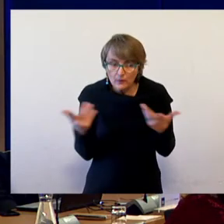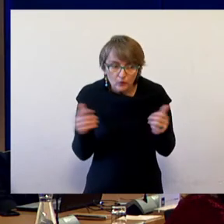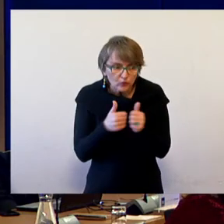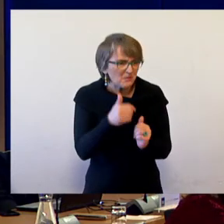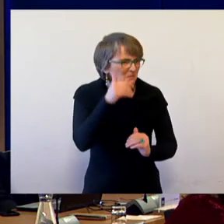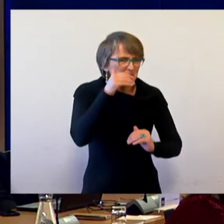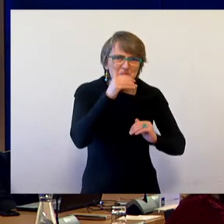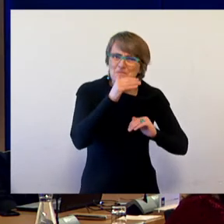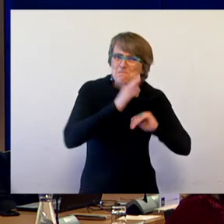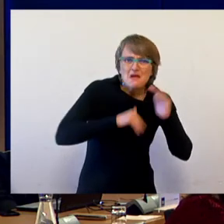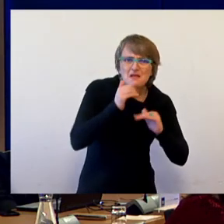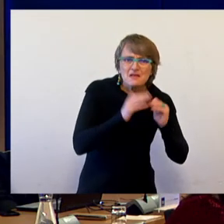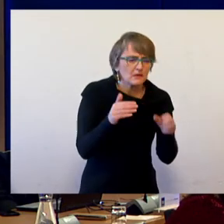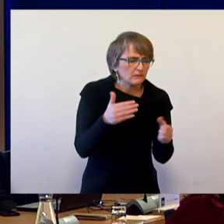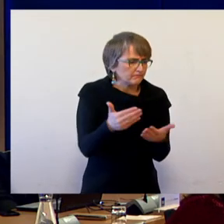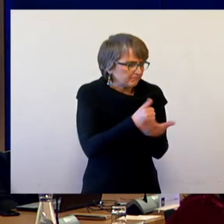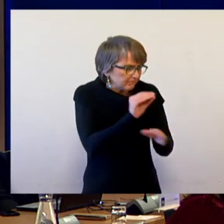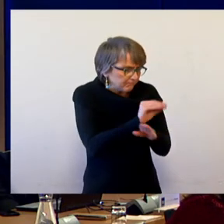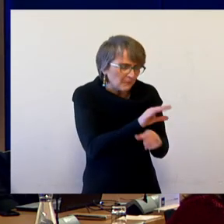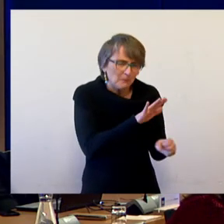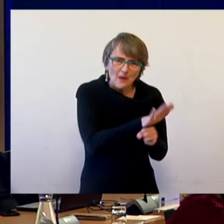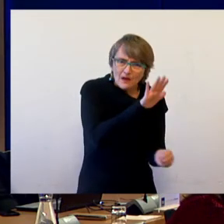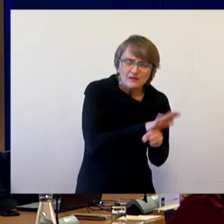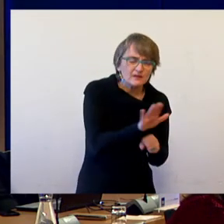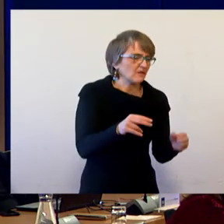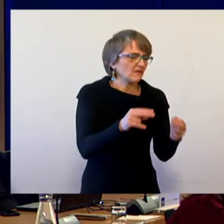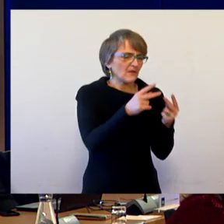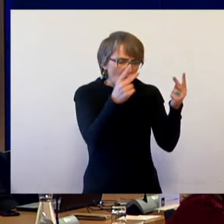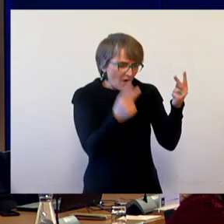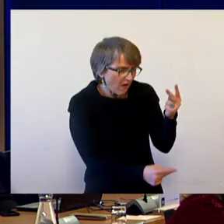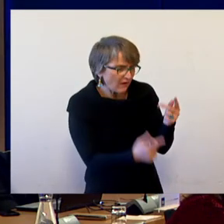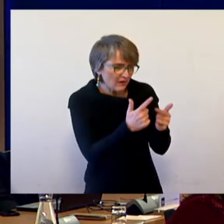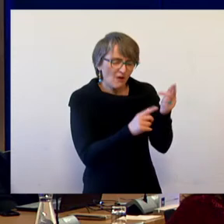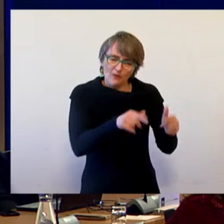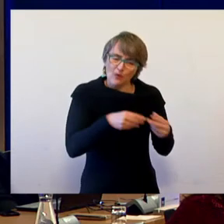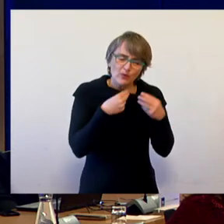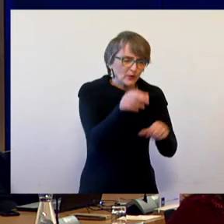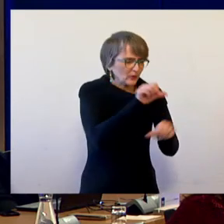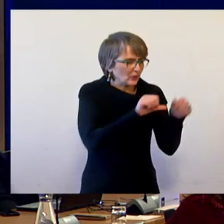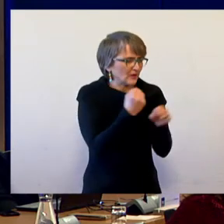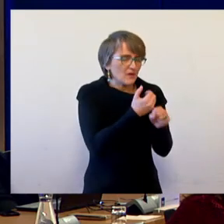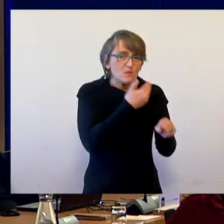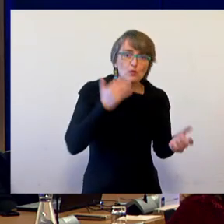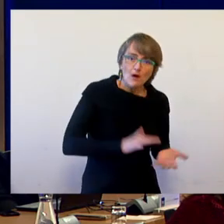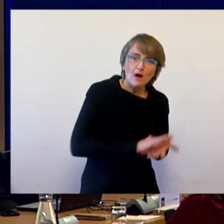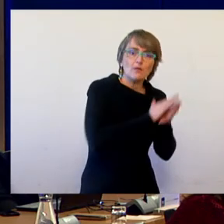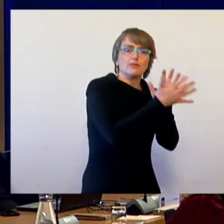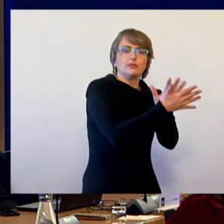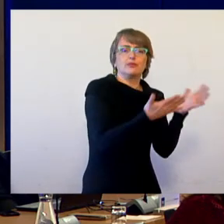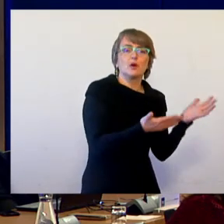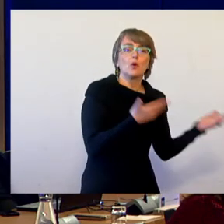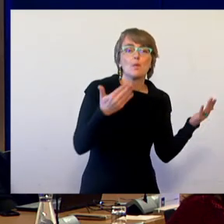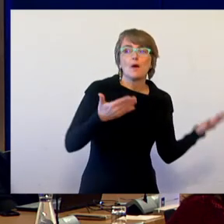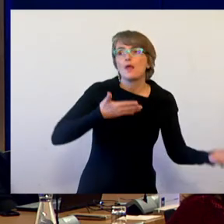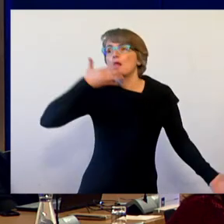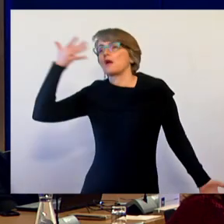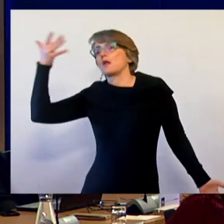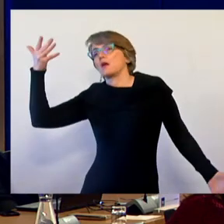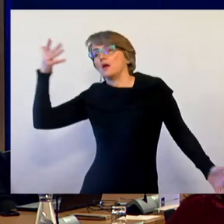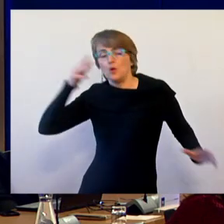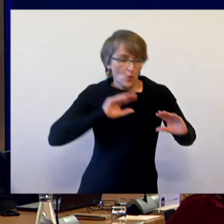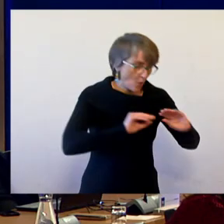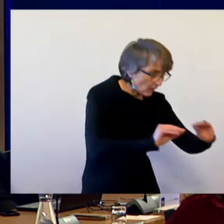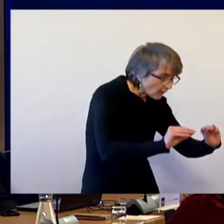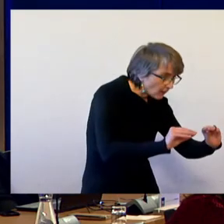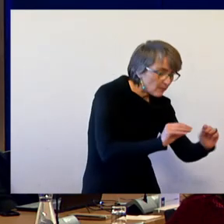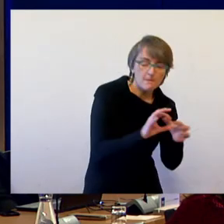et dont il faut absolument aujourd'hui améliorer les conditions de travail ». Vous voyez, ce décalage entre les mots et puis les actes, il